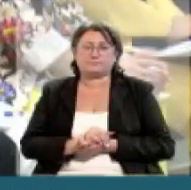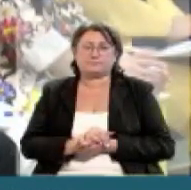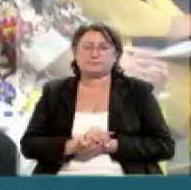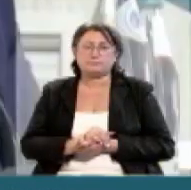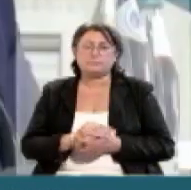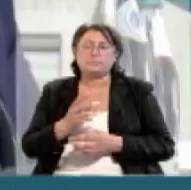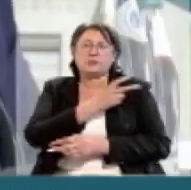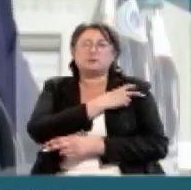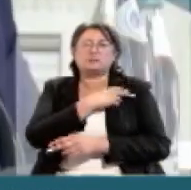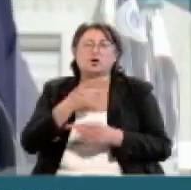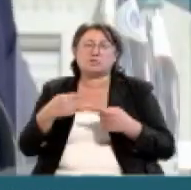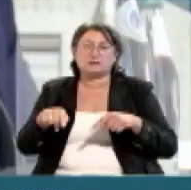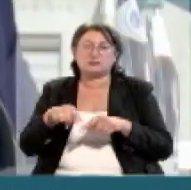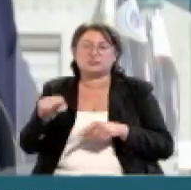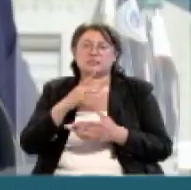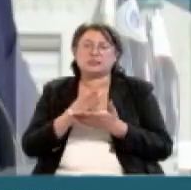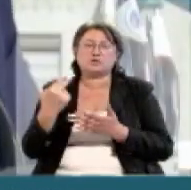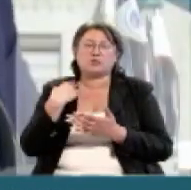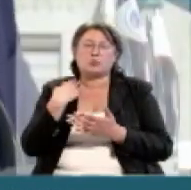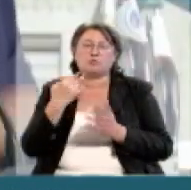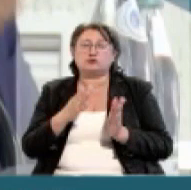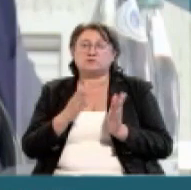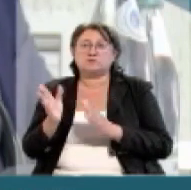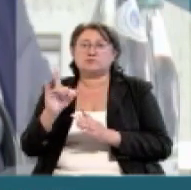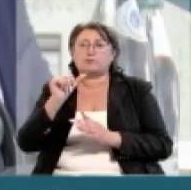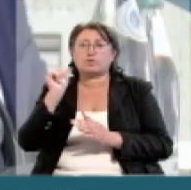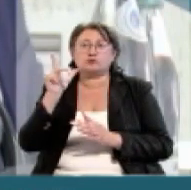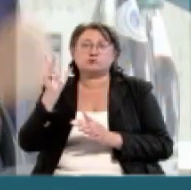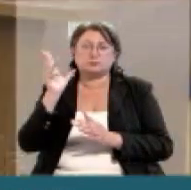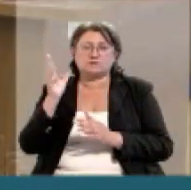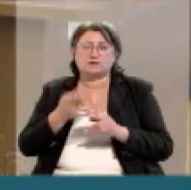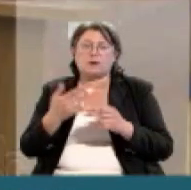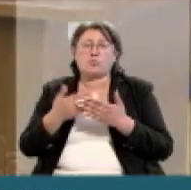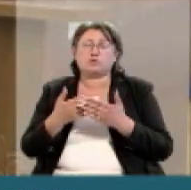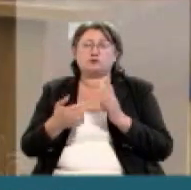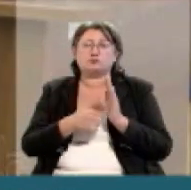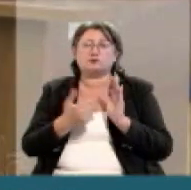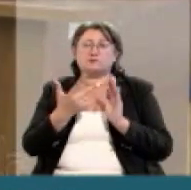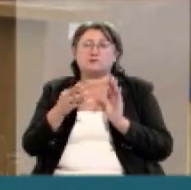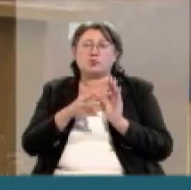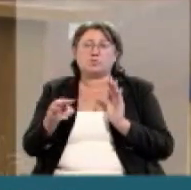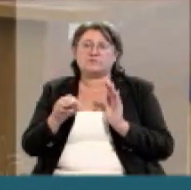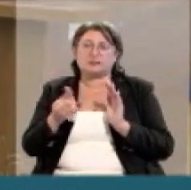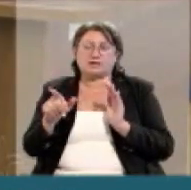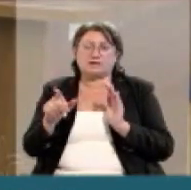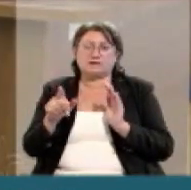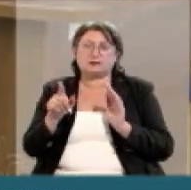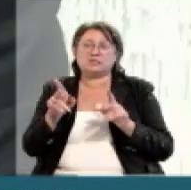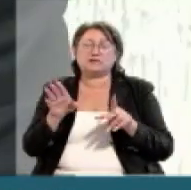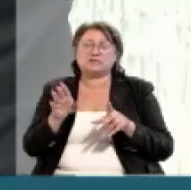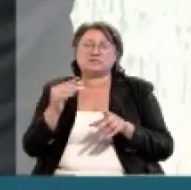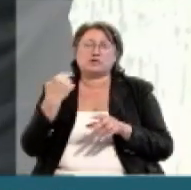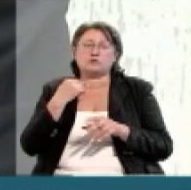ұйымдарының өткен жылдардан бері мерзімі өткен берешегі де бар. Бұл шамамен 635 миллион теңгені құрайды. Мәселен, Қостанай облыстық